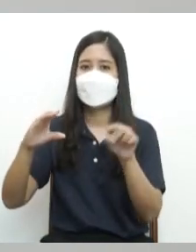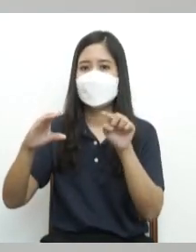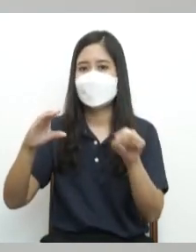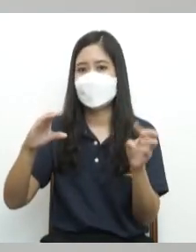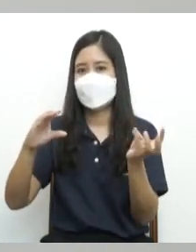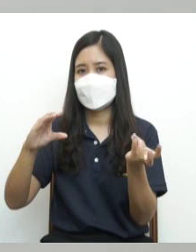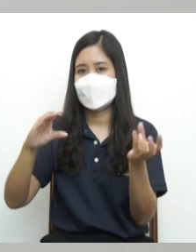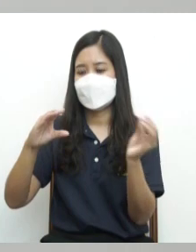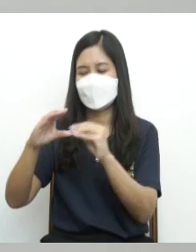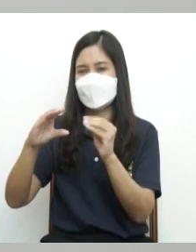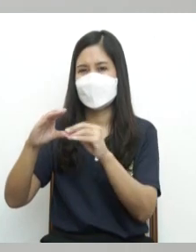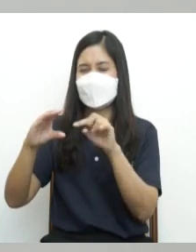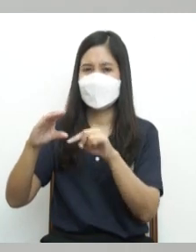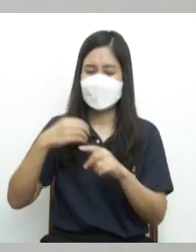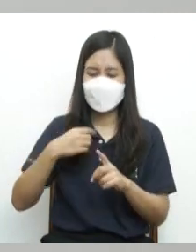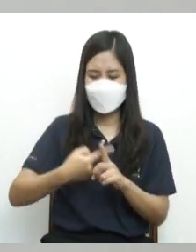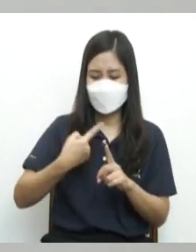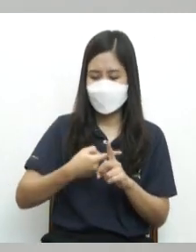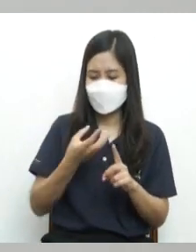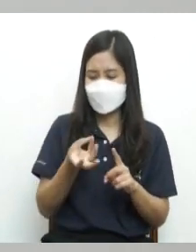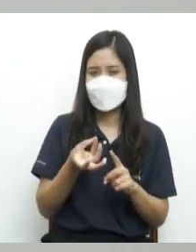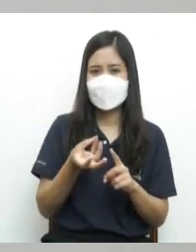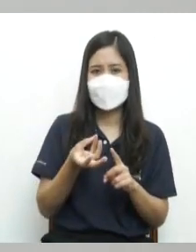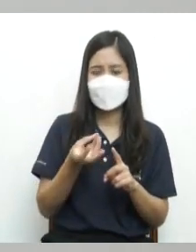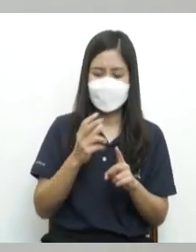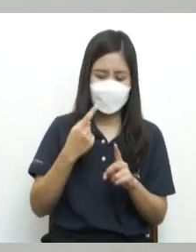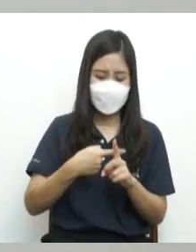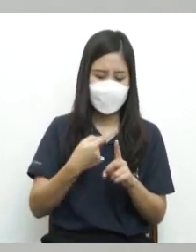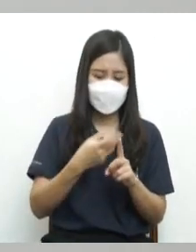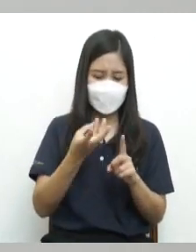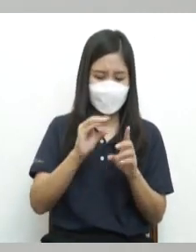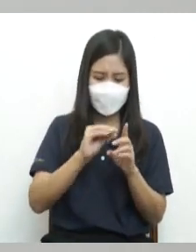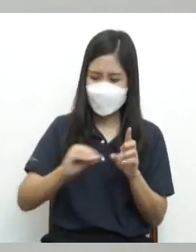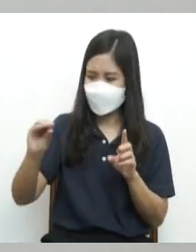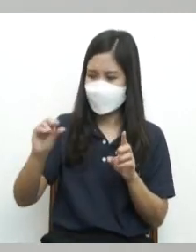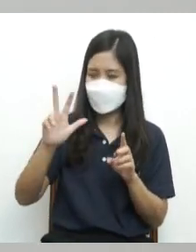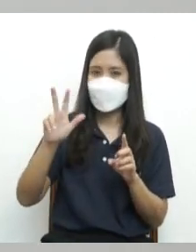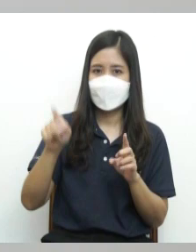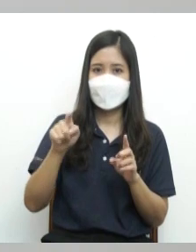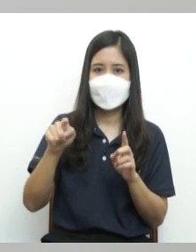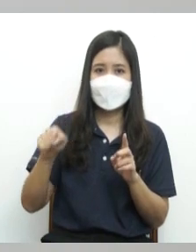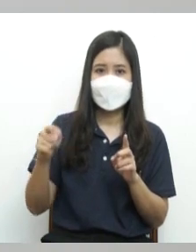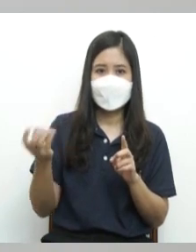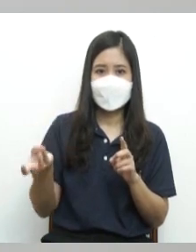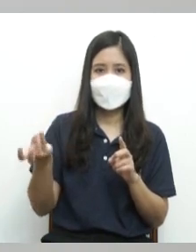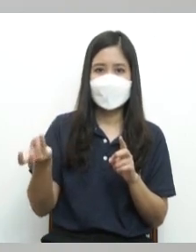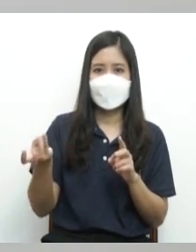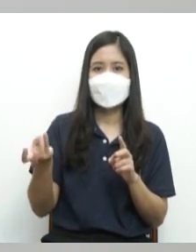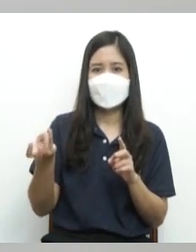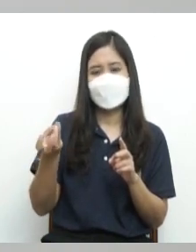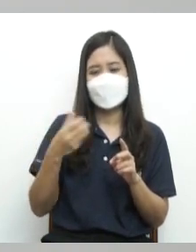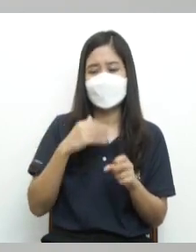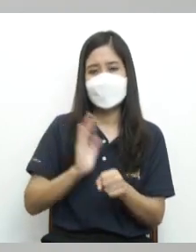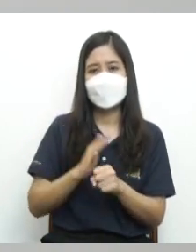ไม่ไหวอ่ะเงินเดือนก็นิดเดียวเองอ่ะไปออมหลายเปอร์เซ็นต์เดี๋ยวก็จะไม่รอดนะคะก็อยากจะเรียนอย่างนี้ว่าค่อยๆลองขยับดูนะคะบางคนอาจจะลองขยับ